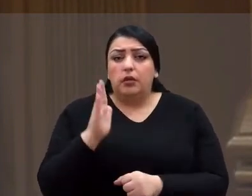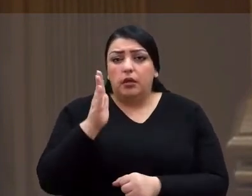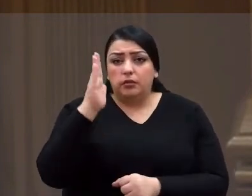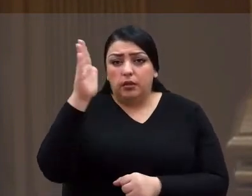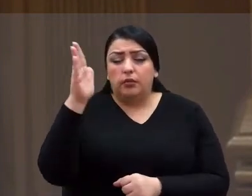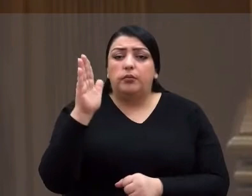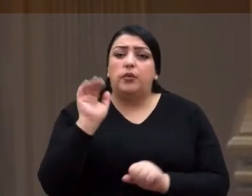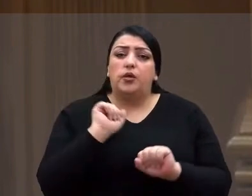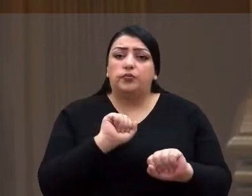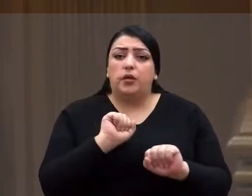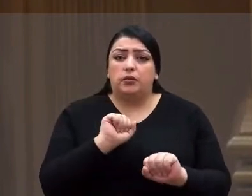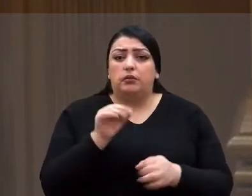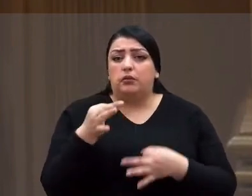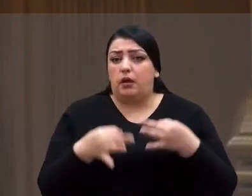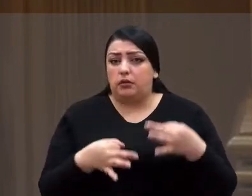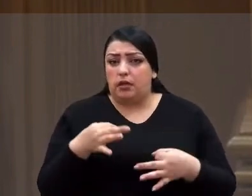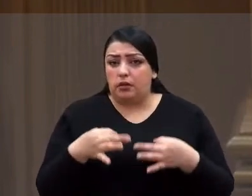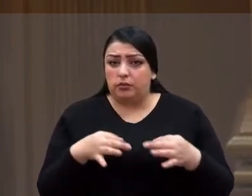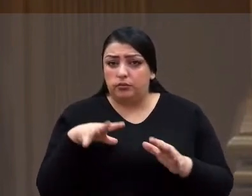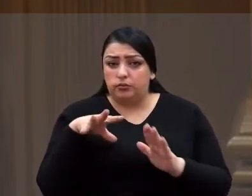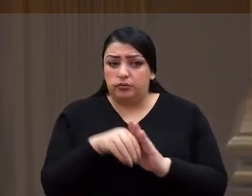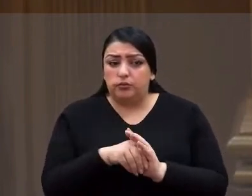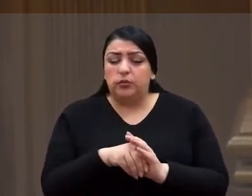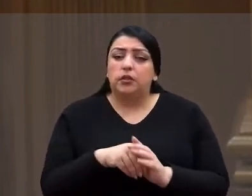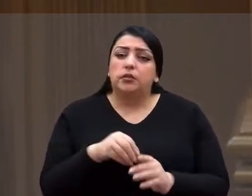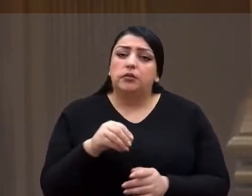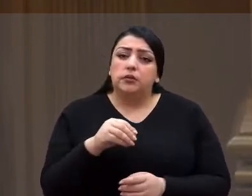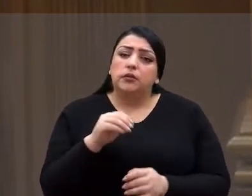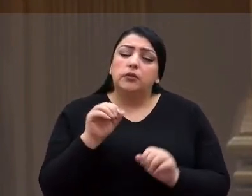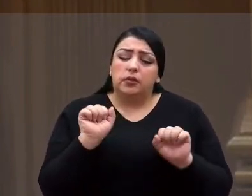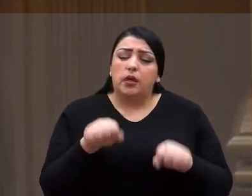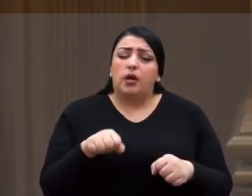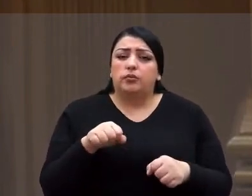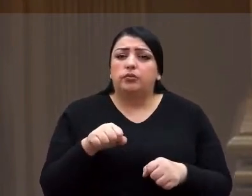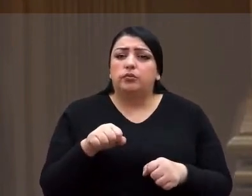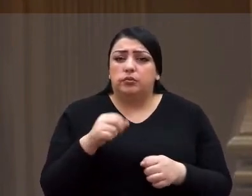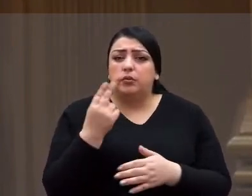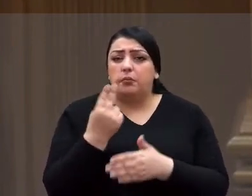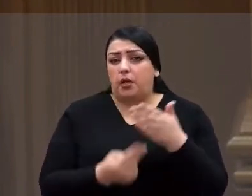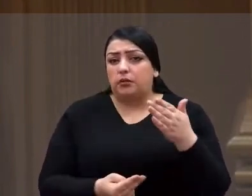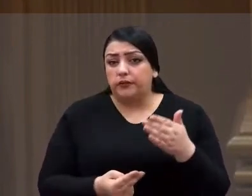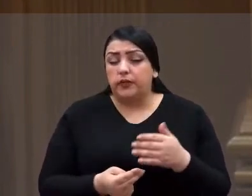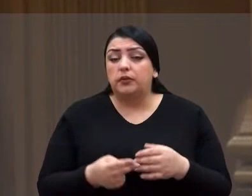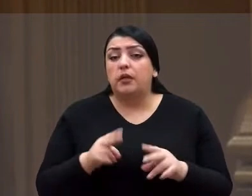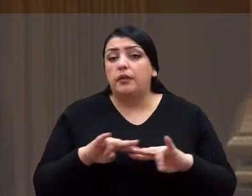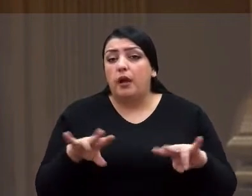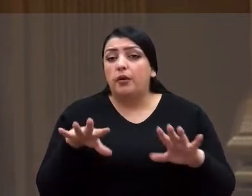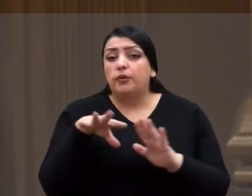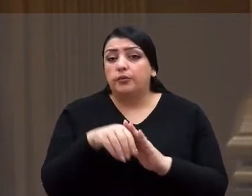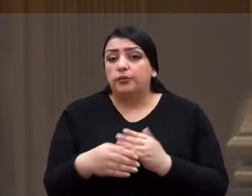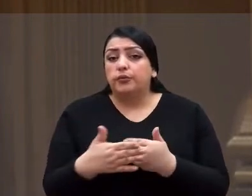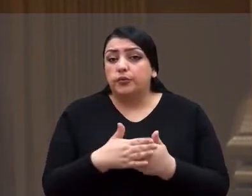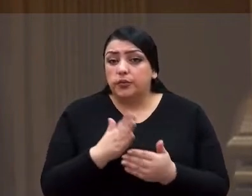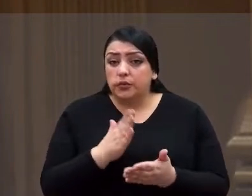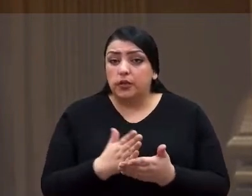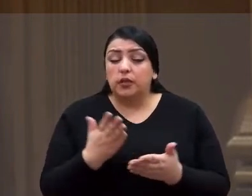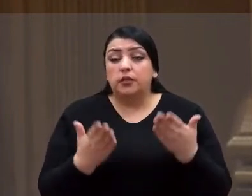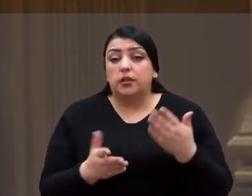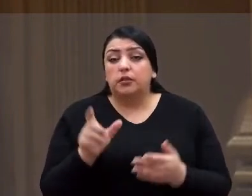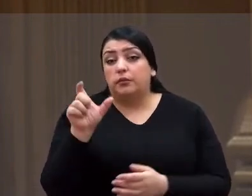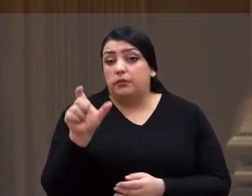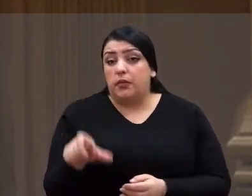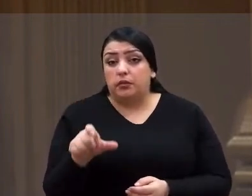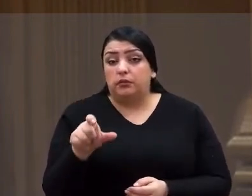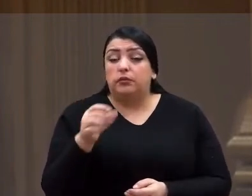պաշտպանել դատարանում մեծ հավանականությամբ պարտվելով։ Ես հասկանում եմ, որ նախարարության մոտ կա անկալում, որ եթե օբյեկտիվ է,